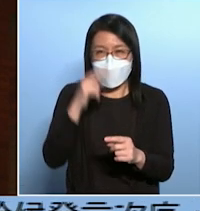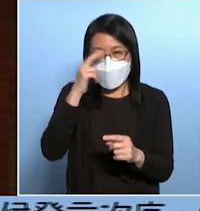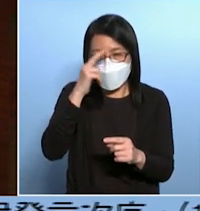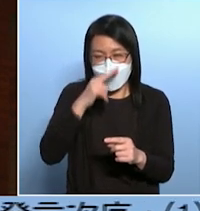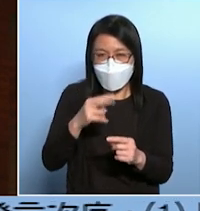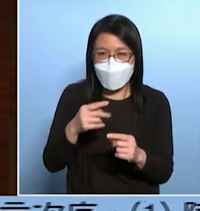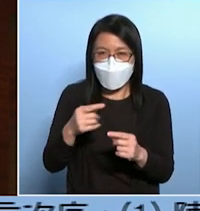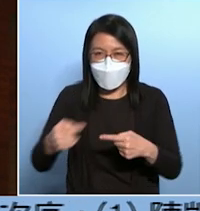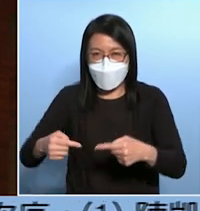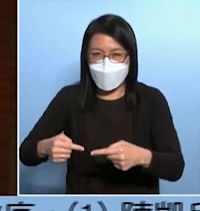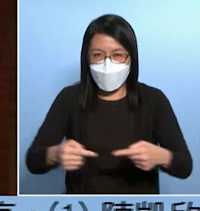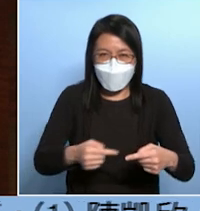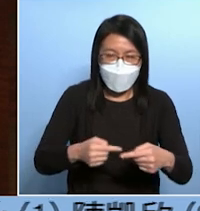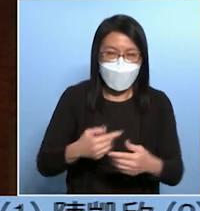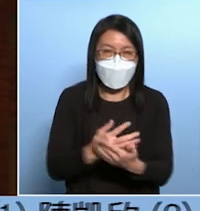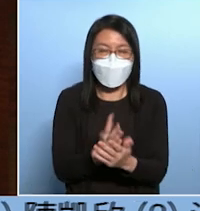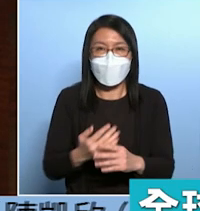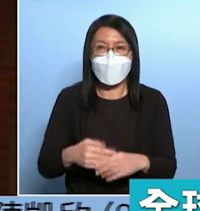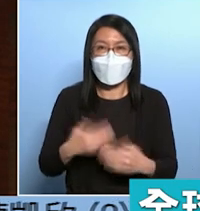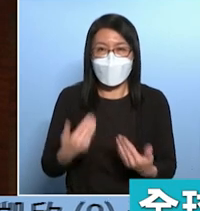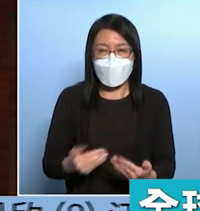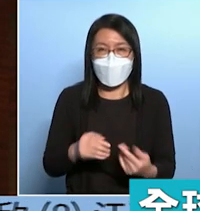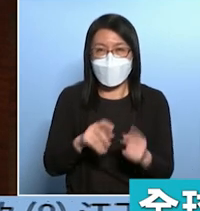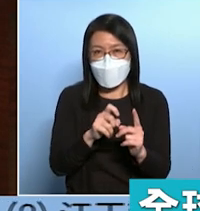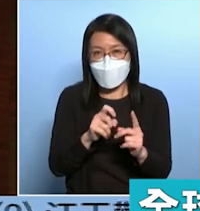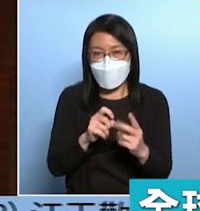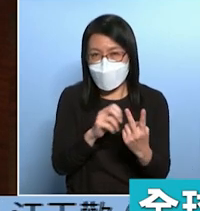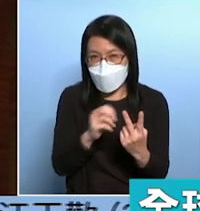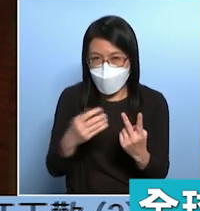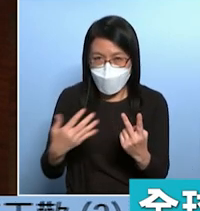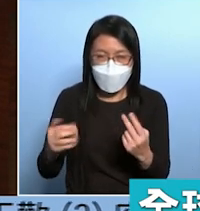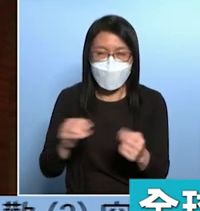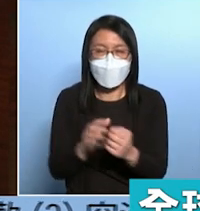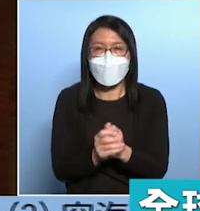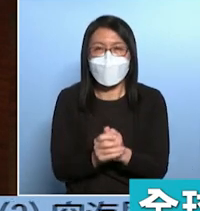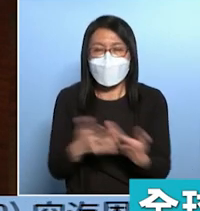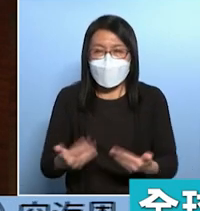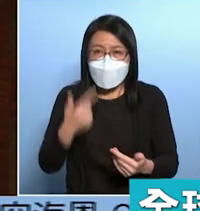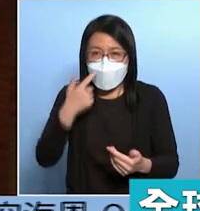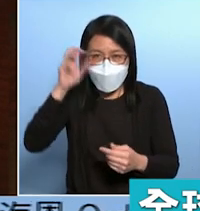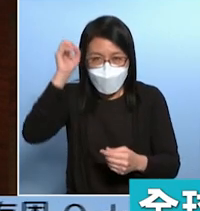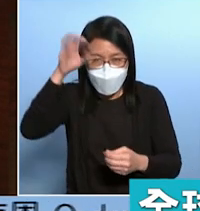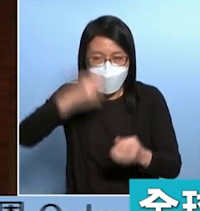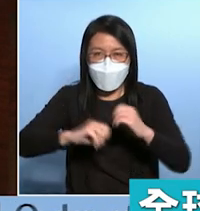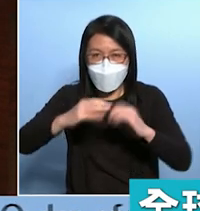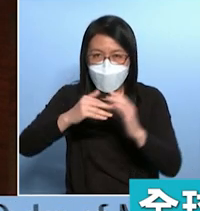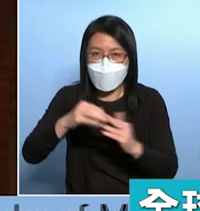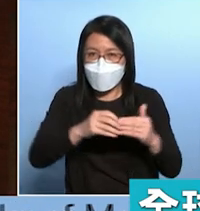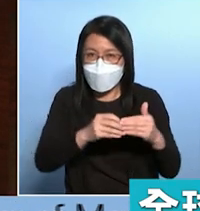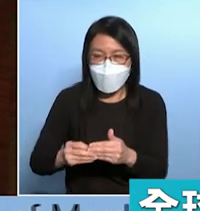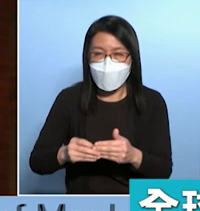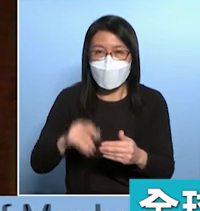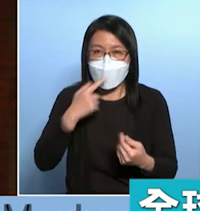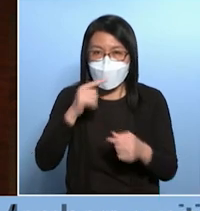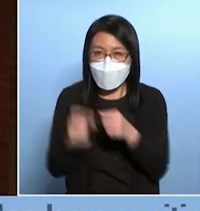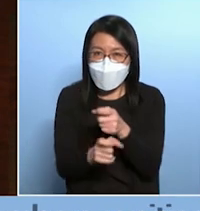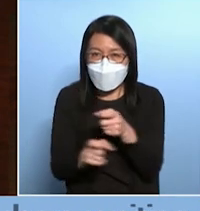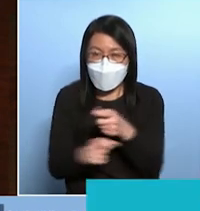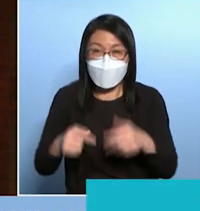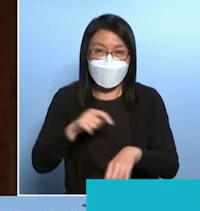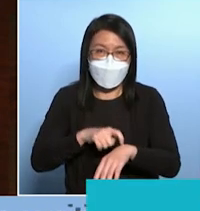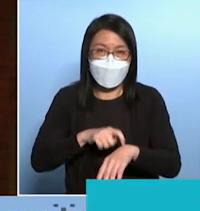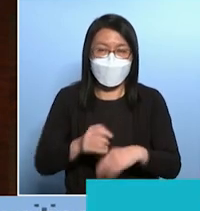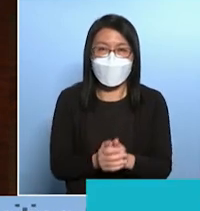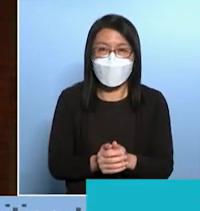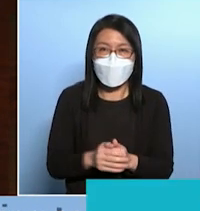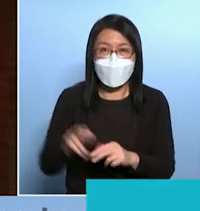因。踏入21世紀，全球進入了以創新科技帶動的知識型經濟時代，